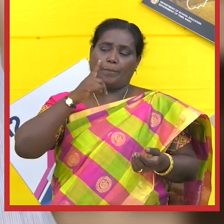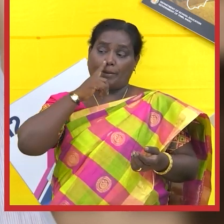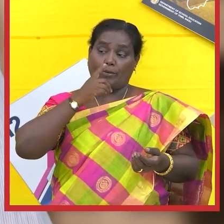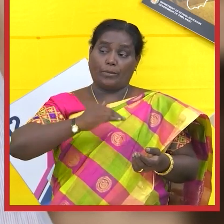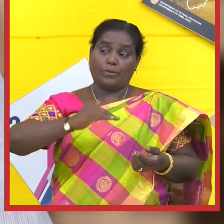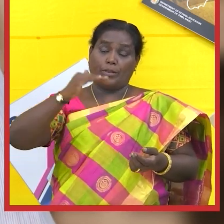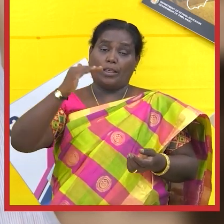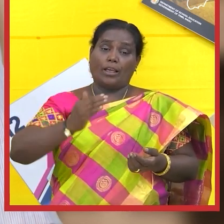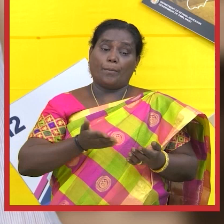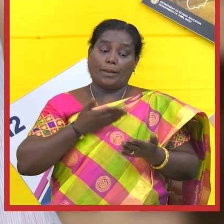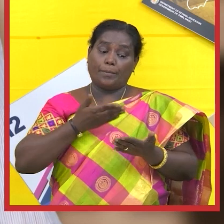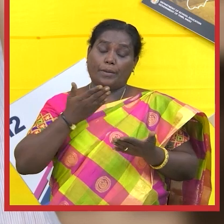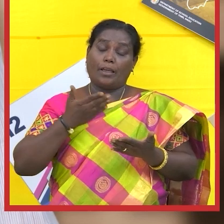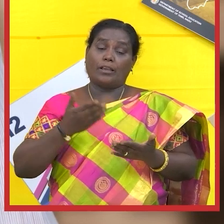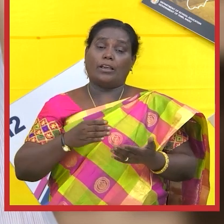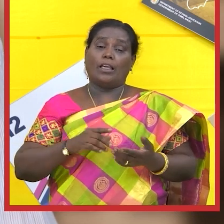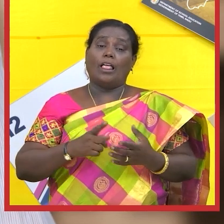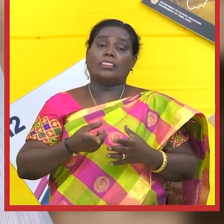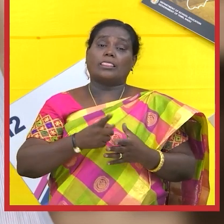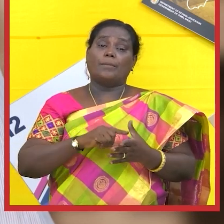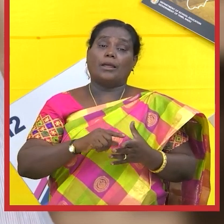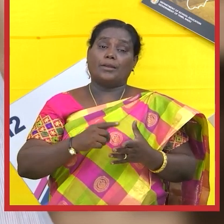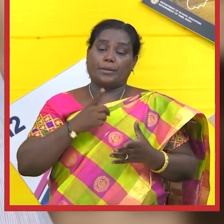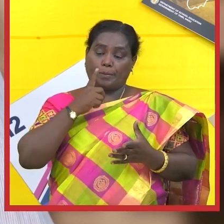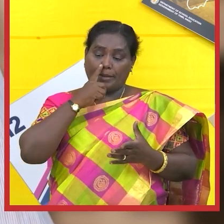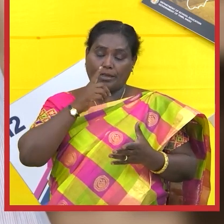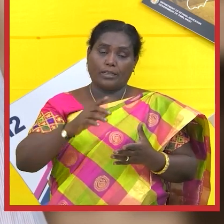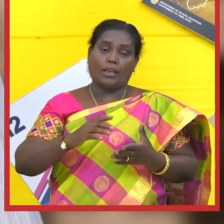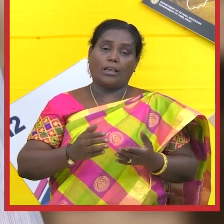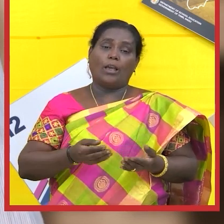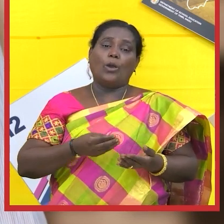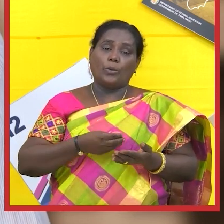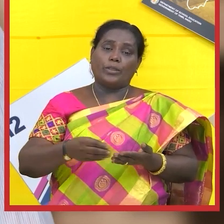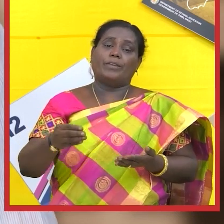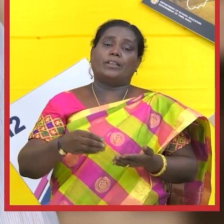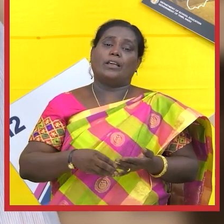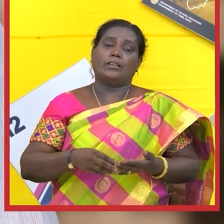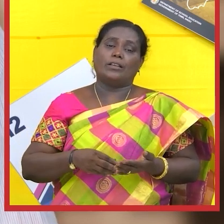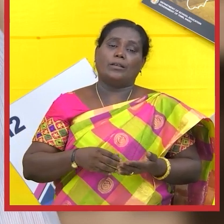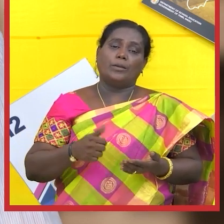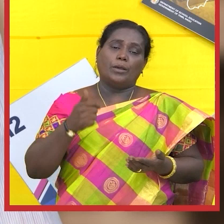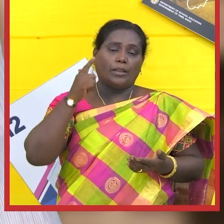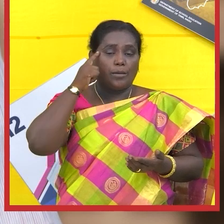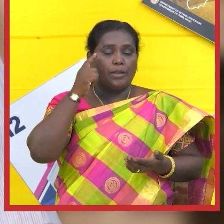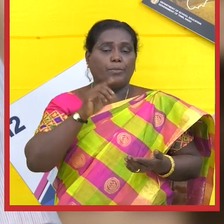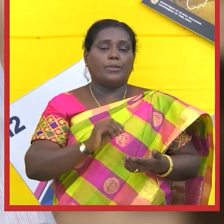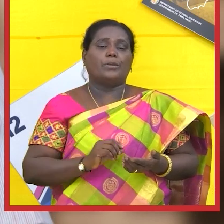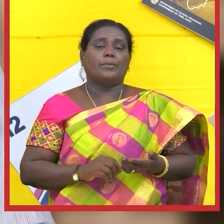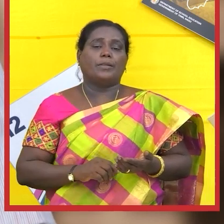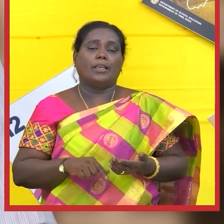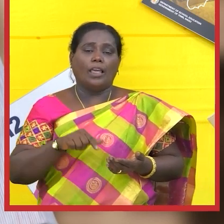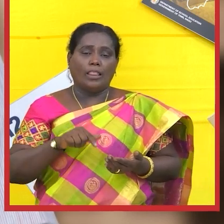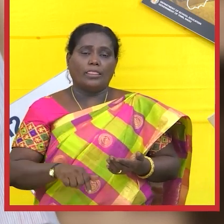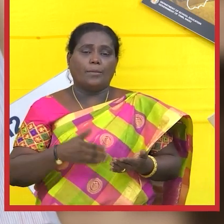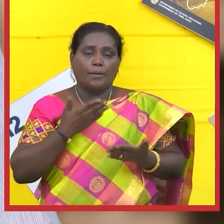பெண்களினுடைய கல்விக்காக தமிழ்நாட்டு பெண்களுக்காக பாடுபட்டிருக்கிறார்கள் என்பதை மாணவர்கள் நீங்கள் புரிந்து கொள்ள வேண்டும். ஆக இந்த